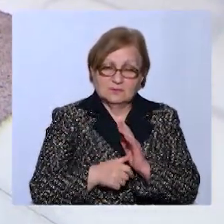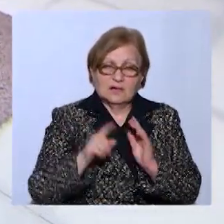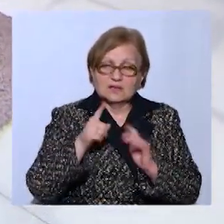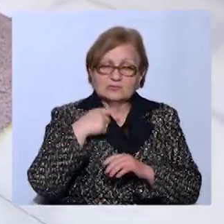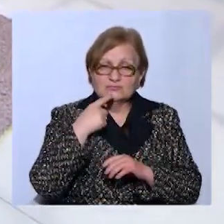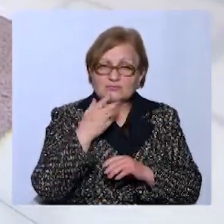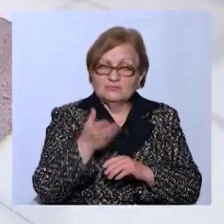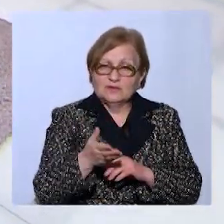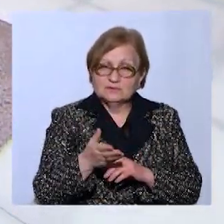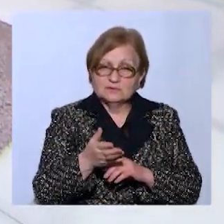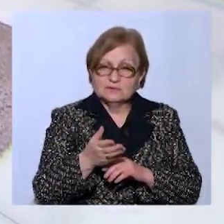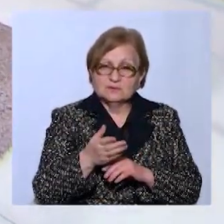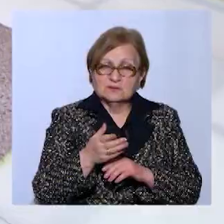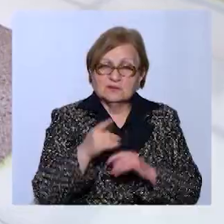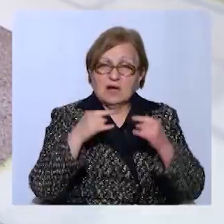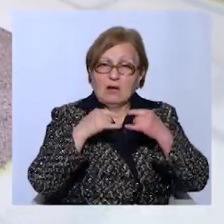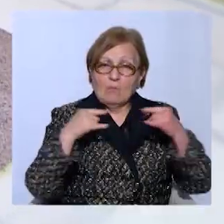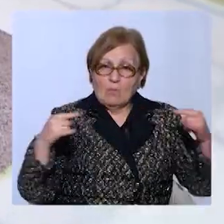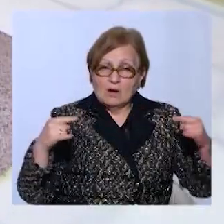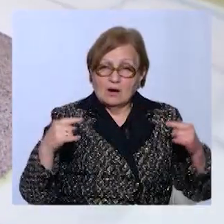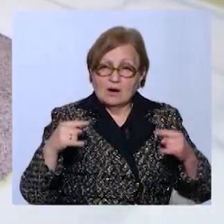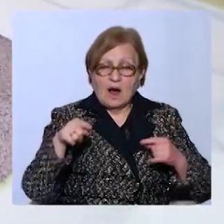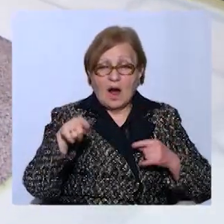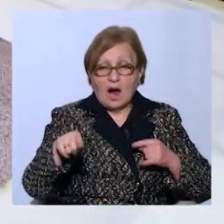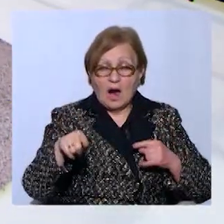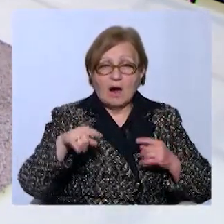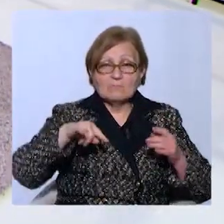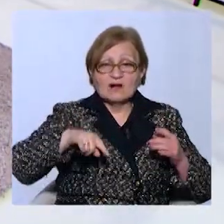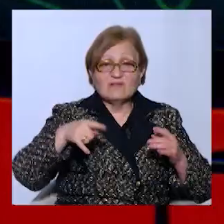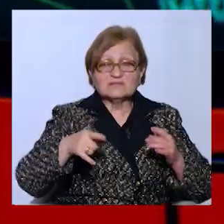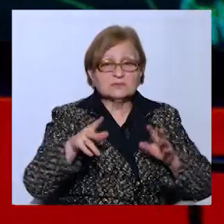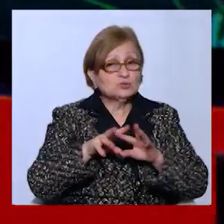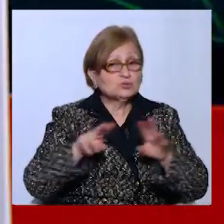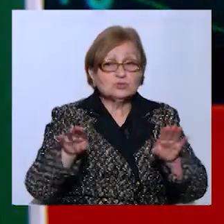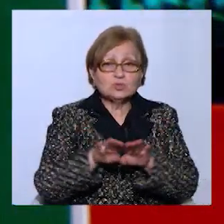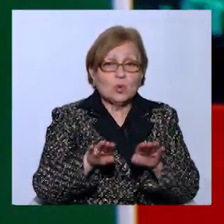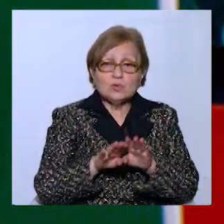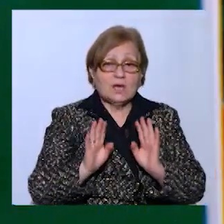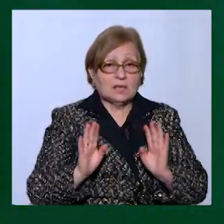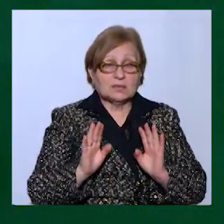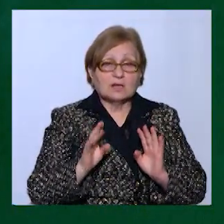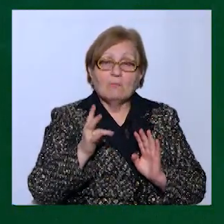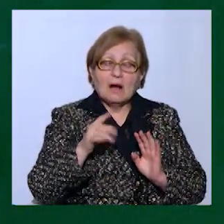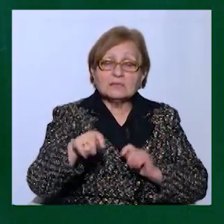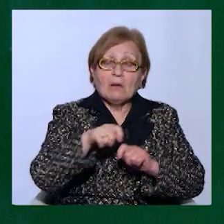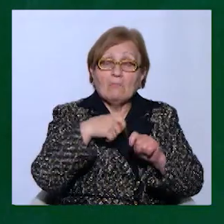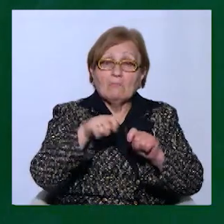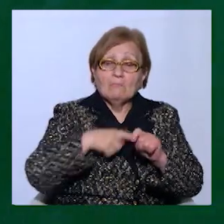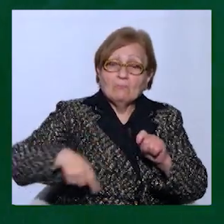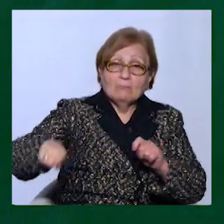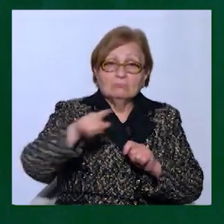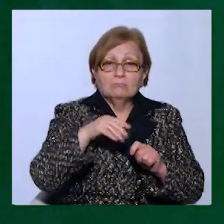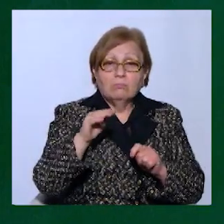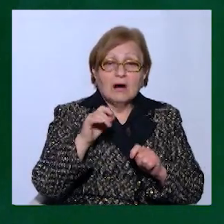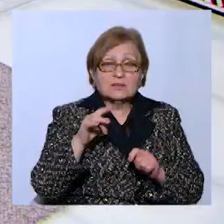ეს? ეს მართკუთხედი ცხადი ამ კვადრატის ტოლი არ არის, არანაირად რაზეა ლაპარაკი, მაგრამ მათი ფართობები არის ტოლი.